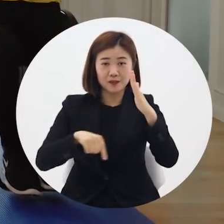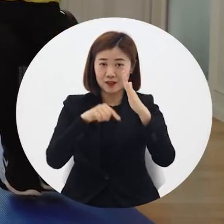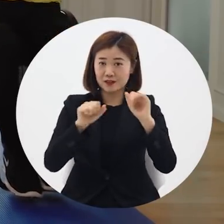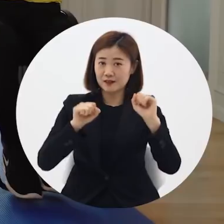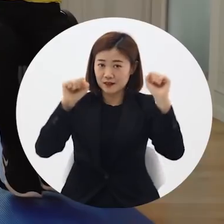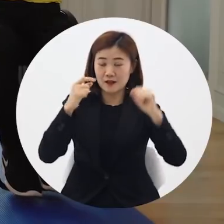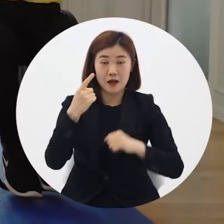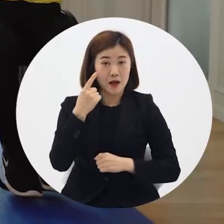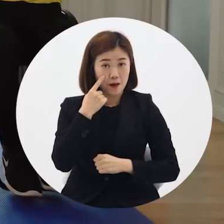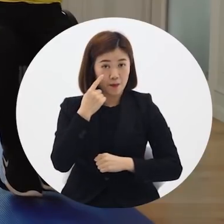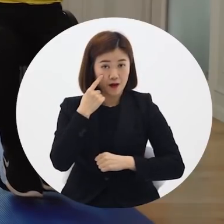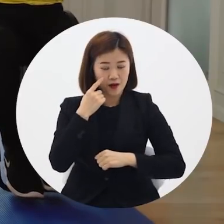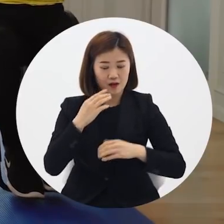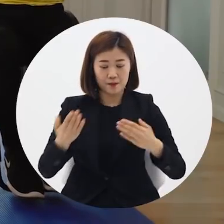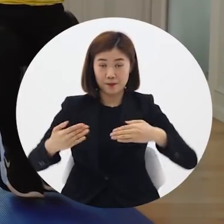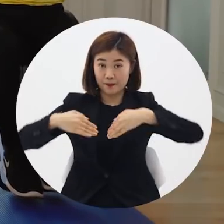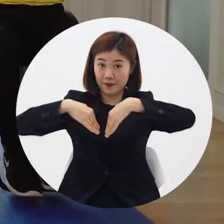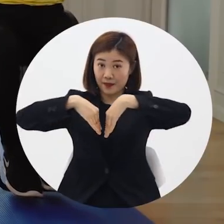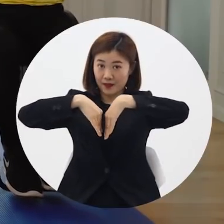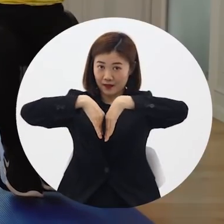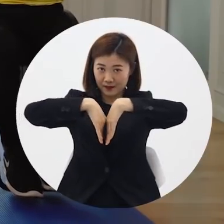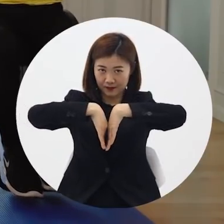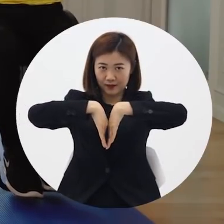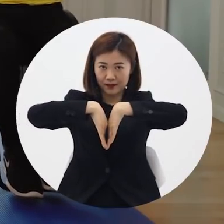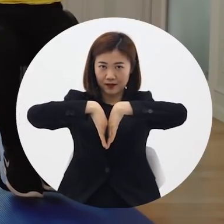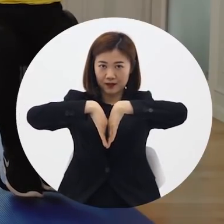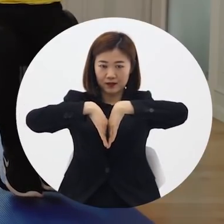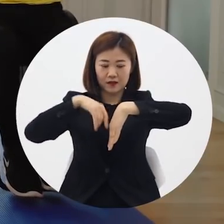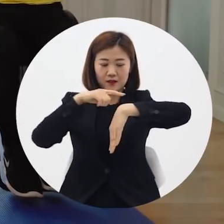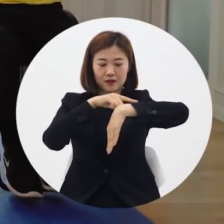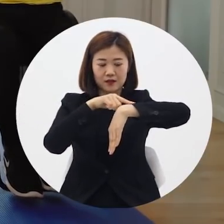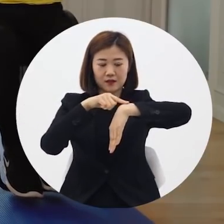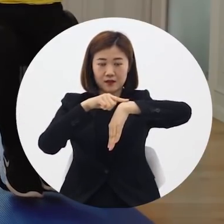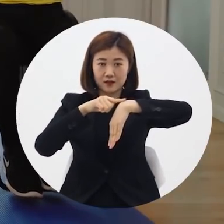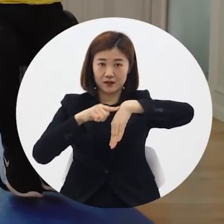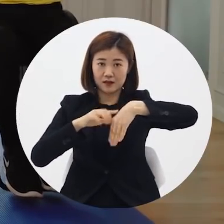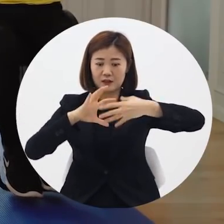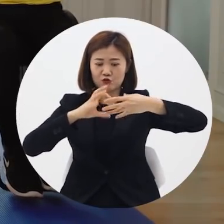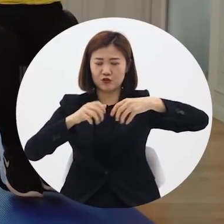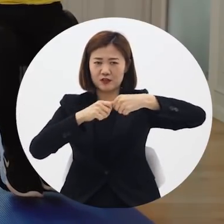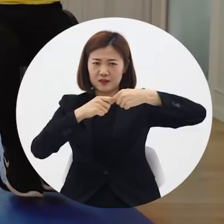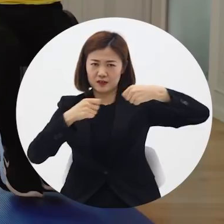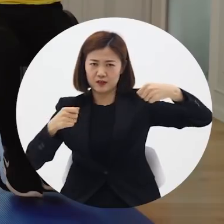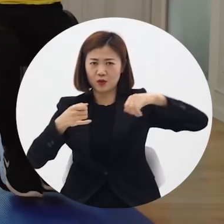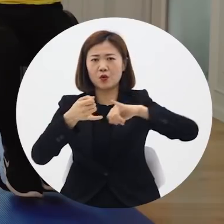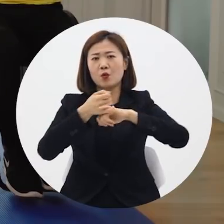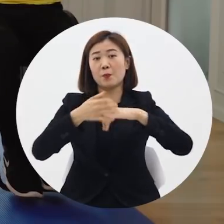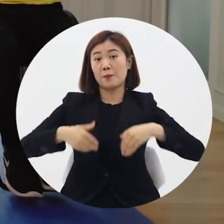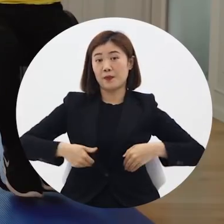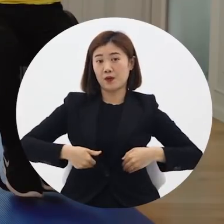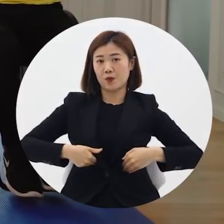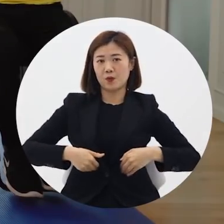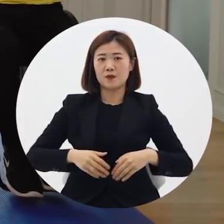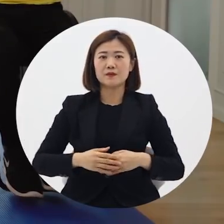보시죠. 손등이 마주보게 해서 손등이 당기는 느낌이 꼭 나도록 해야 합니다.